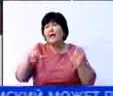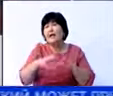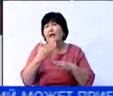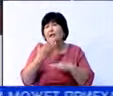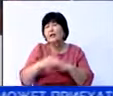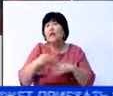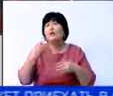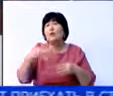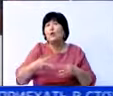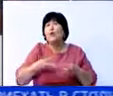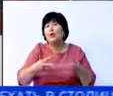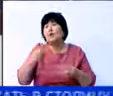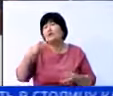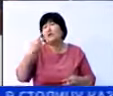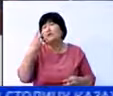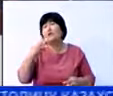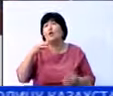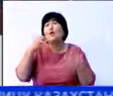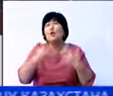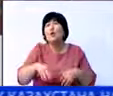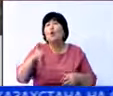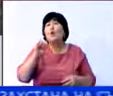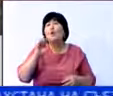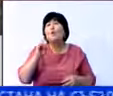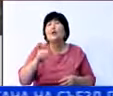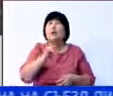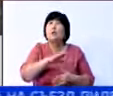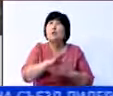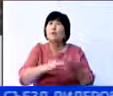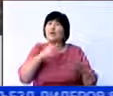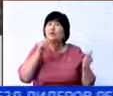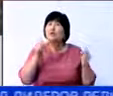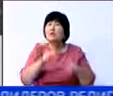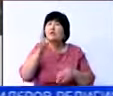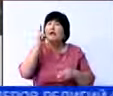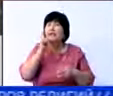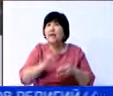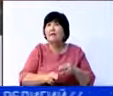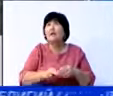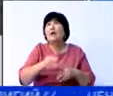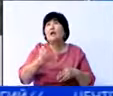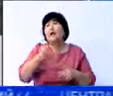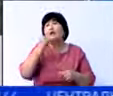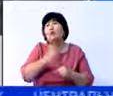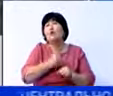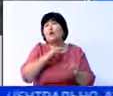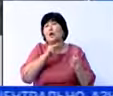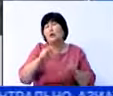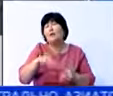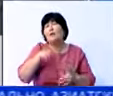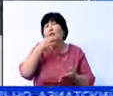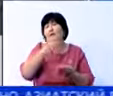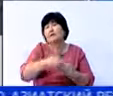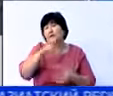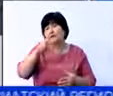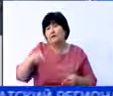40 котлов и 23 турбины. Работы продолжаются, своевременное их завершение на строгом контроле компетентных ведомств.